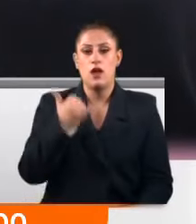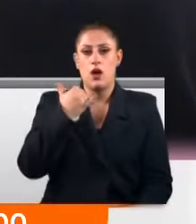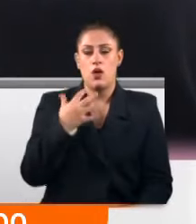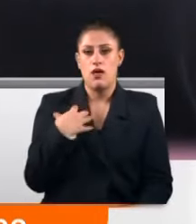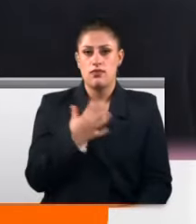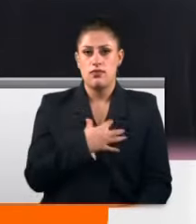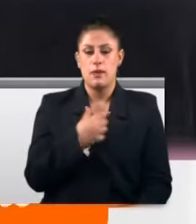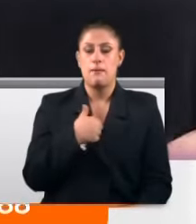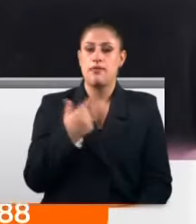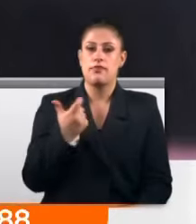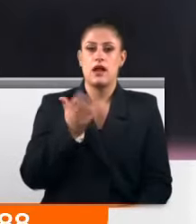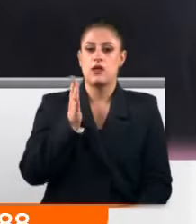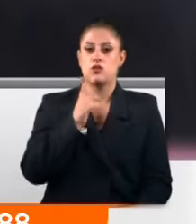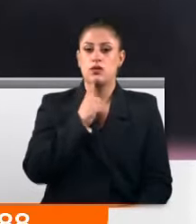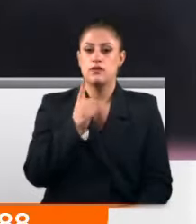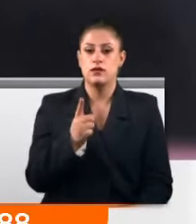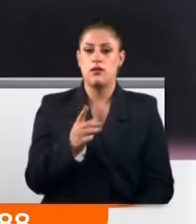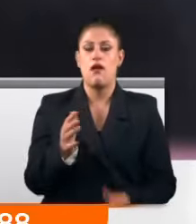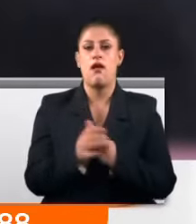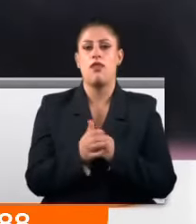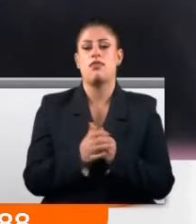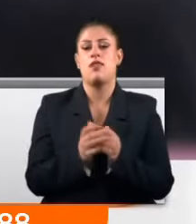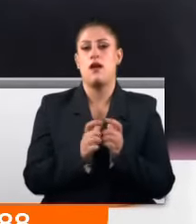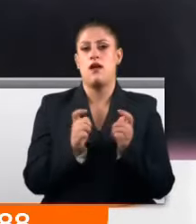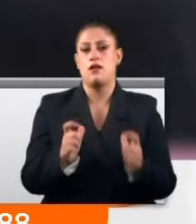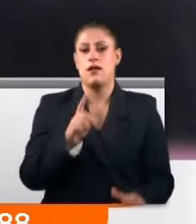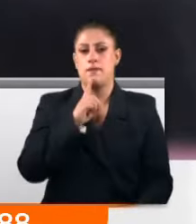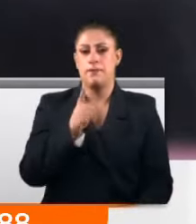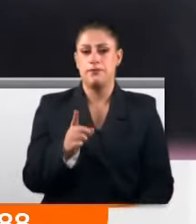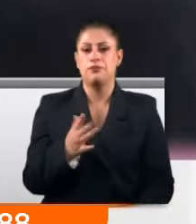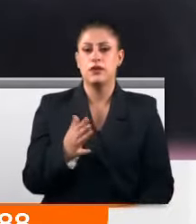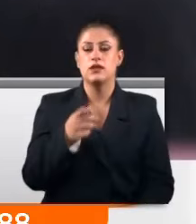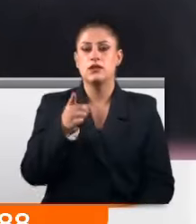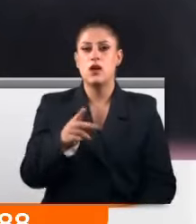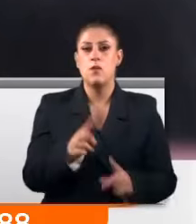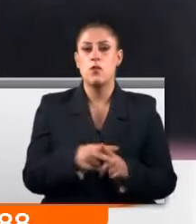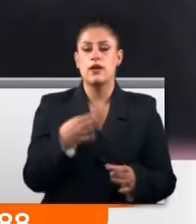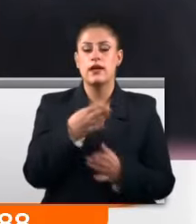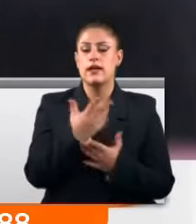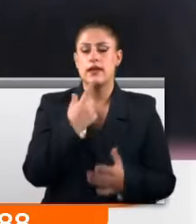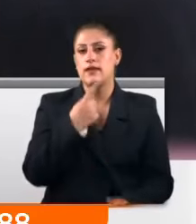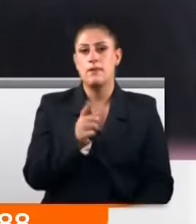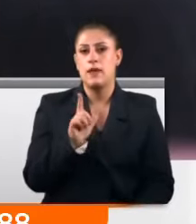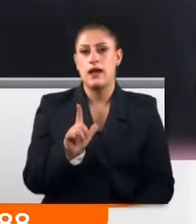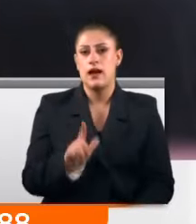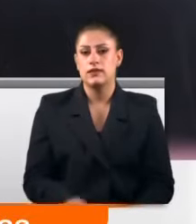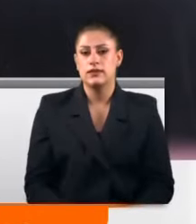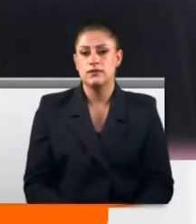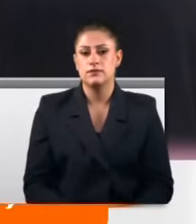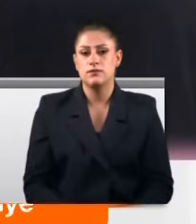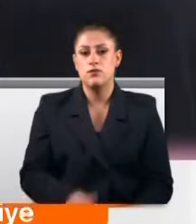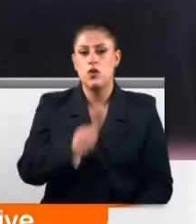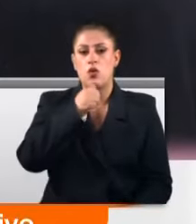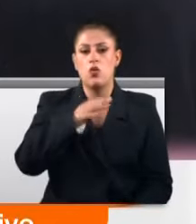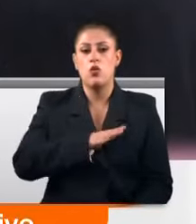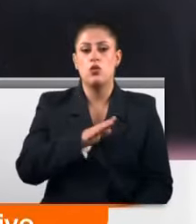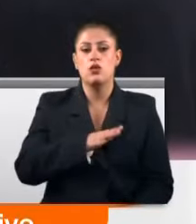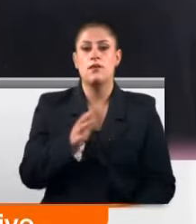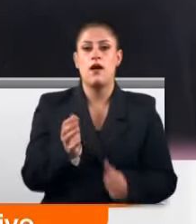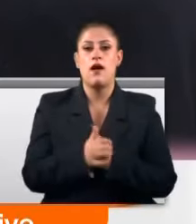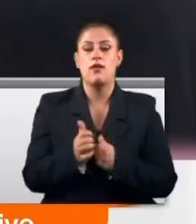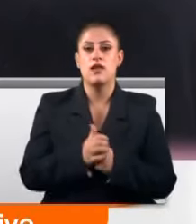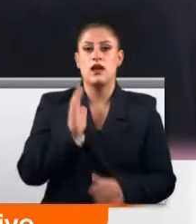ben nereye gidiyorum dedi. Antalya. Antalya'ysa sizin emniyete gidip ne demeniz lazım? Oğlum Antalya'ya gideceğim